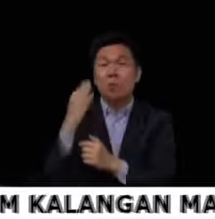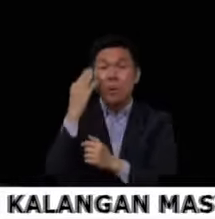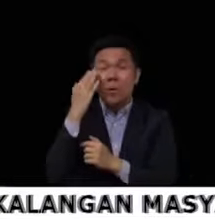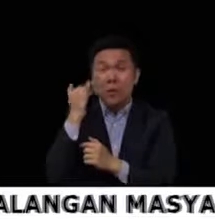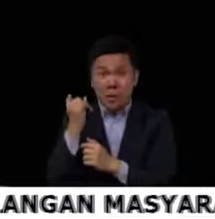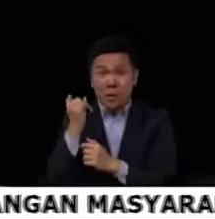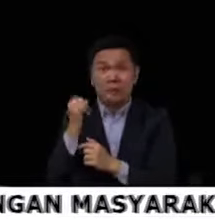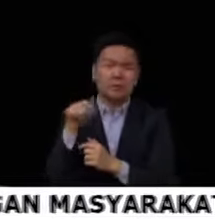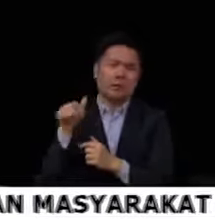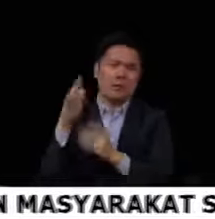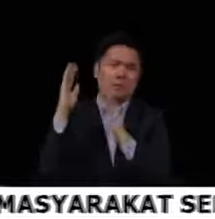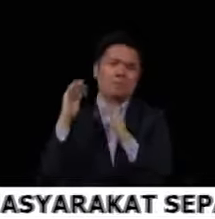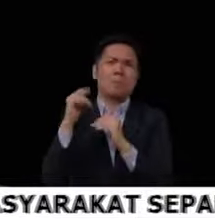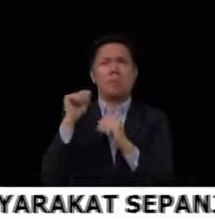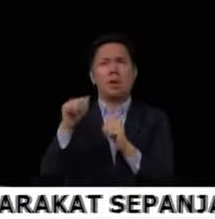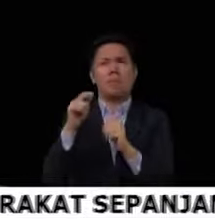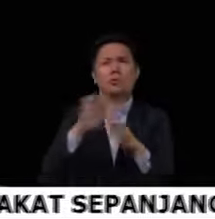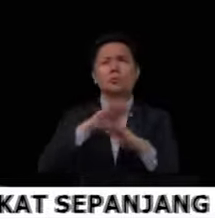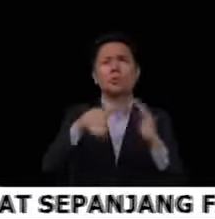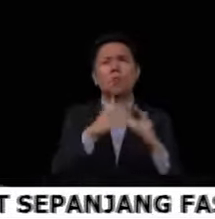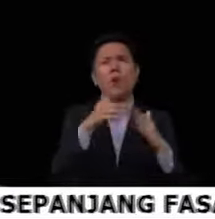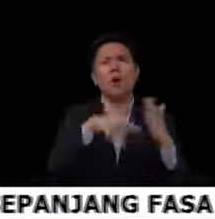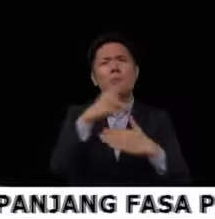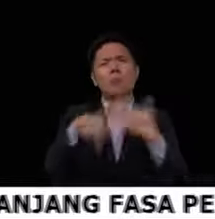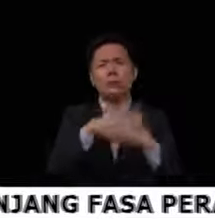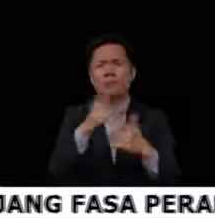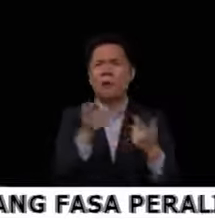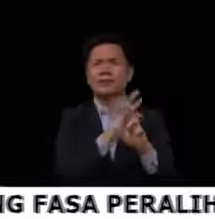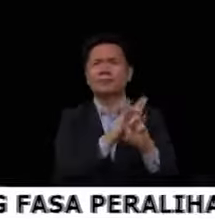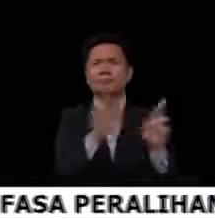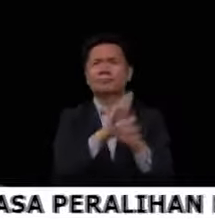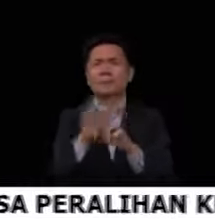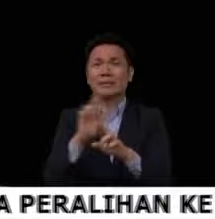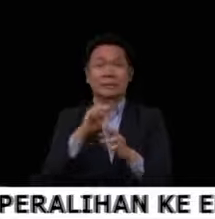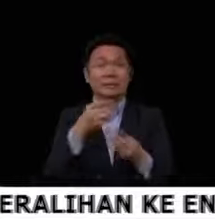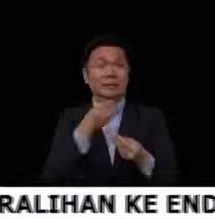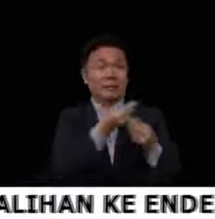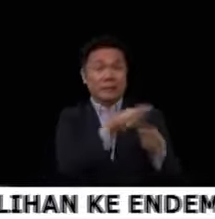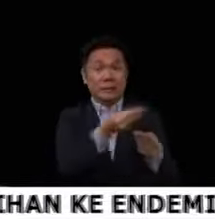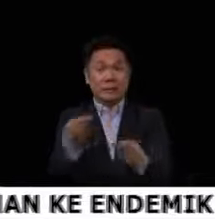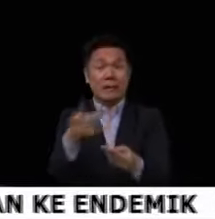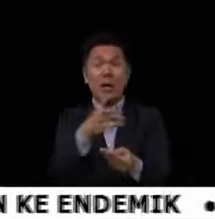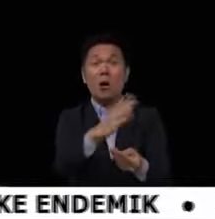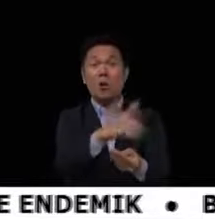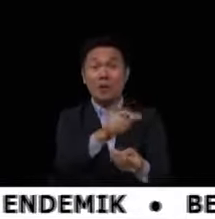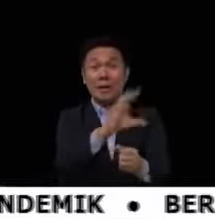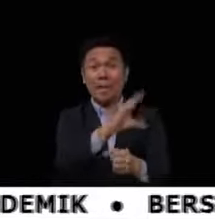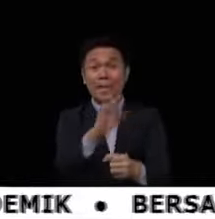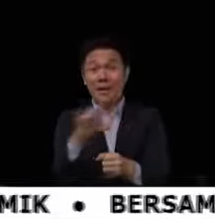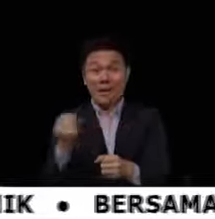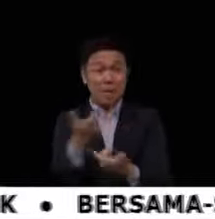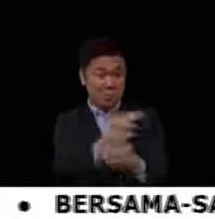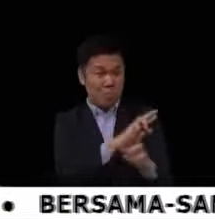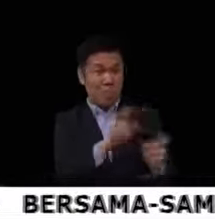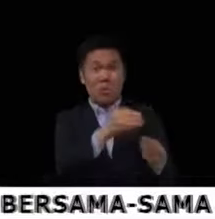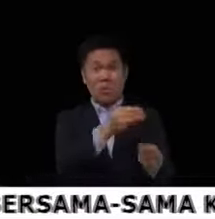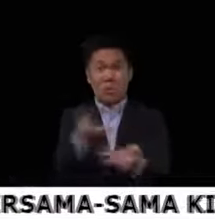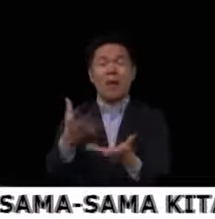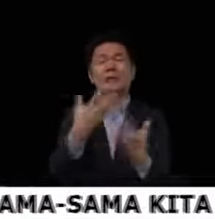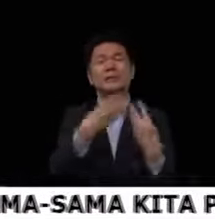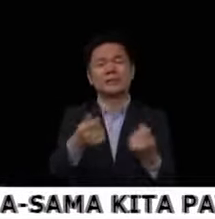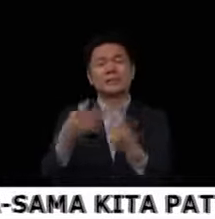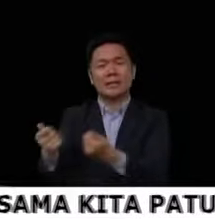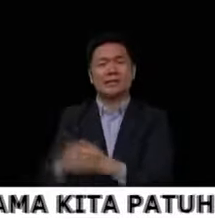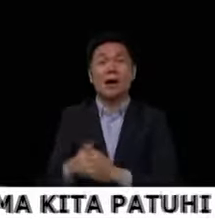diharapkan dianya kita dapat menyiapkan Project yang telah punde serahkan pada kontraktor sebab pada kita kalau ini tidak